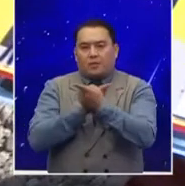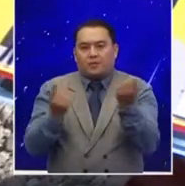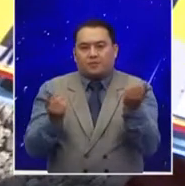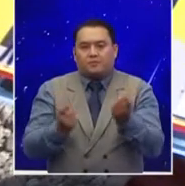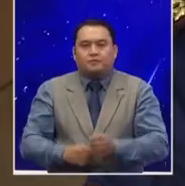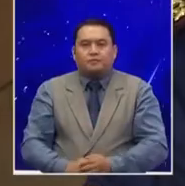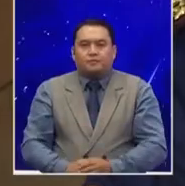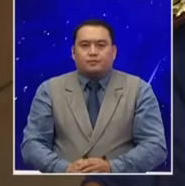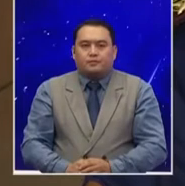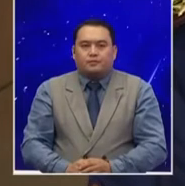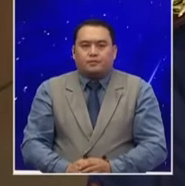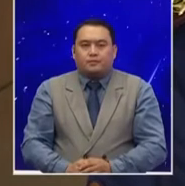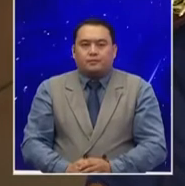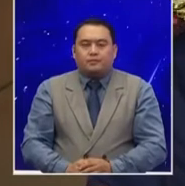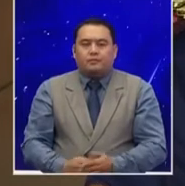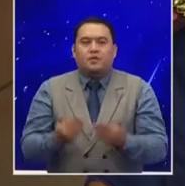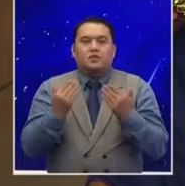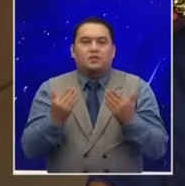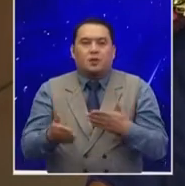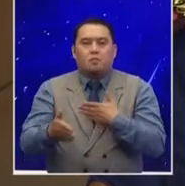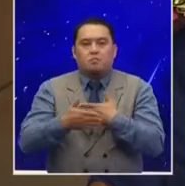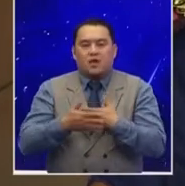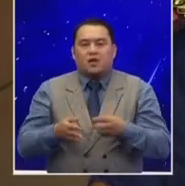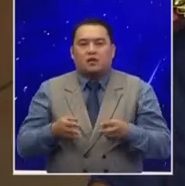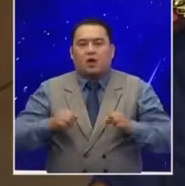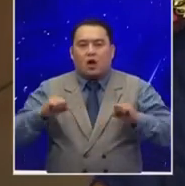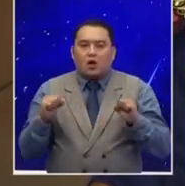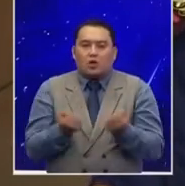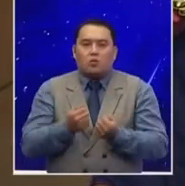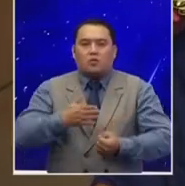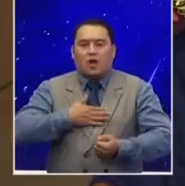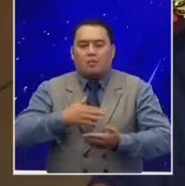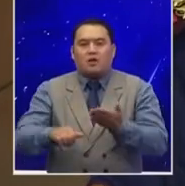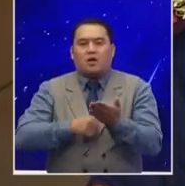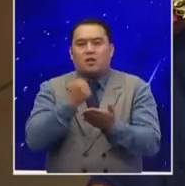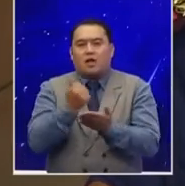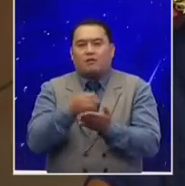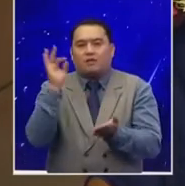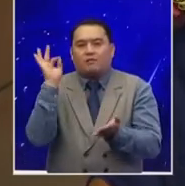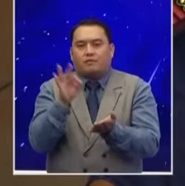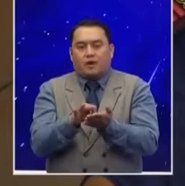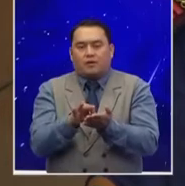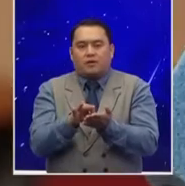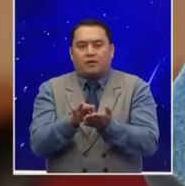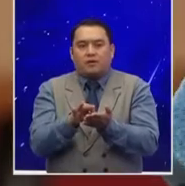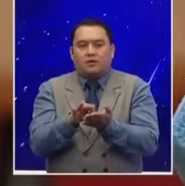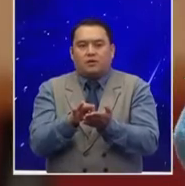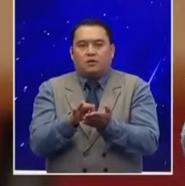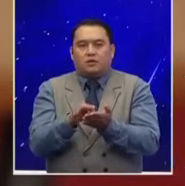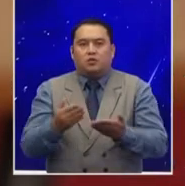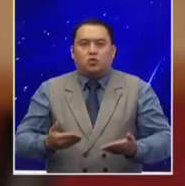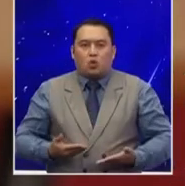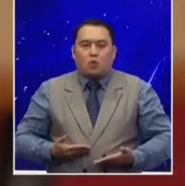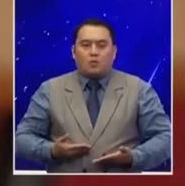СМИ. Сейчас, в преддверии отопительного периода, нами главный акцент делается на жилой